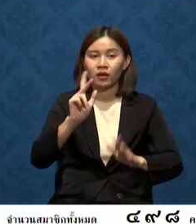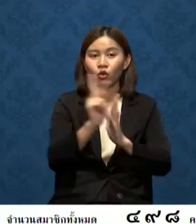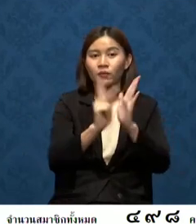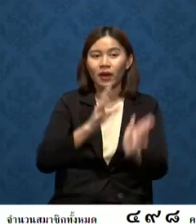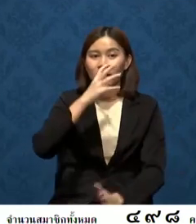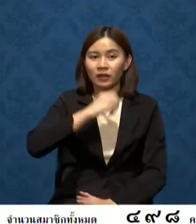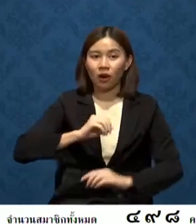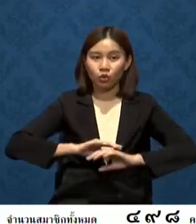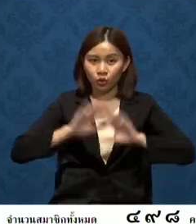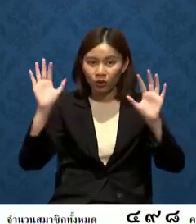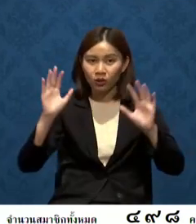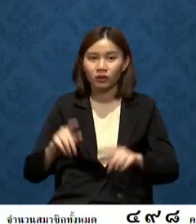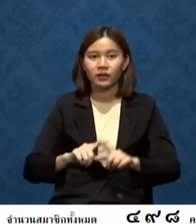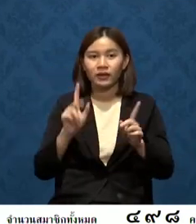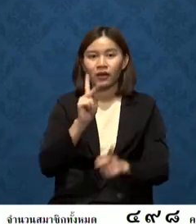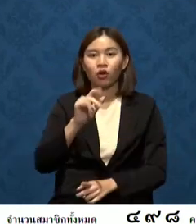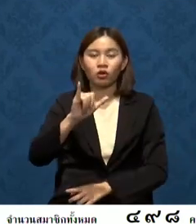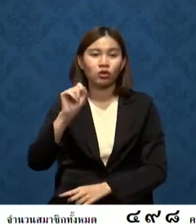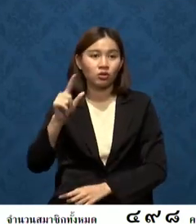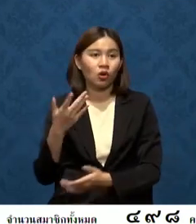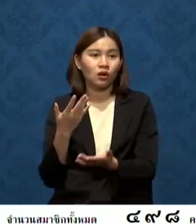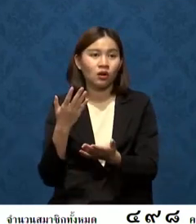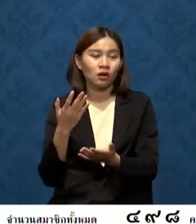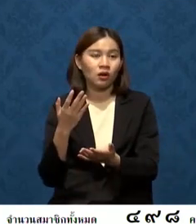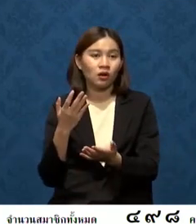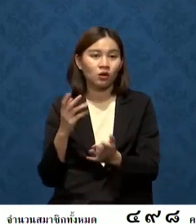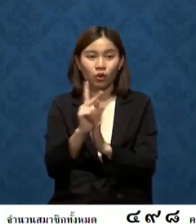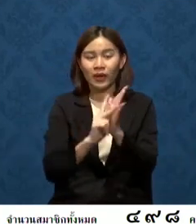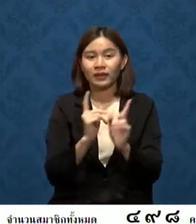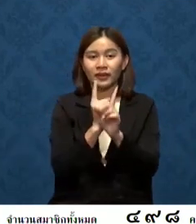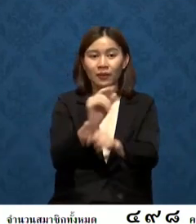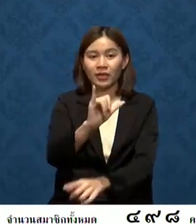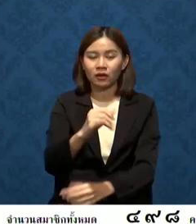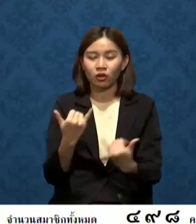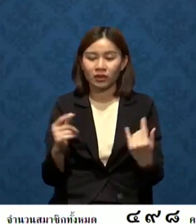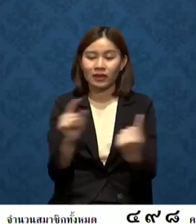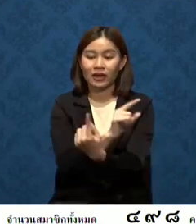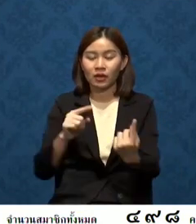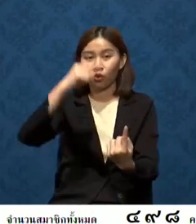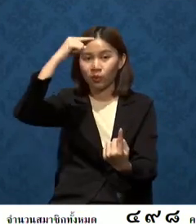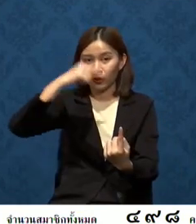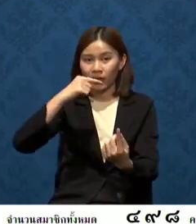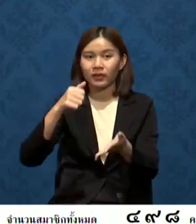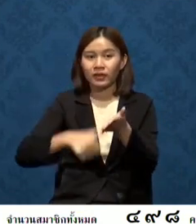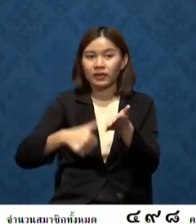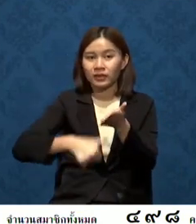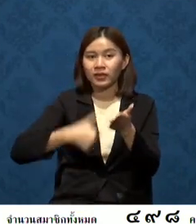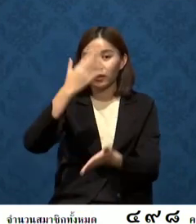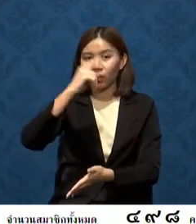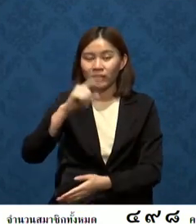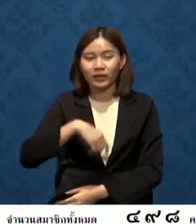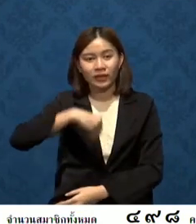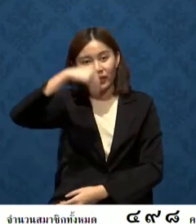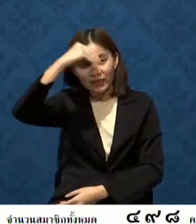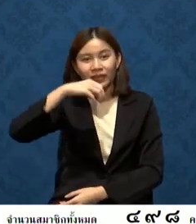เก่าแต่กยศก็ยังไม่ใช้สังคมไทยเราจึงเป็นหนี้ที่เกิดจากการขยันเรียน